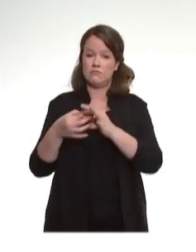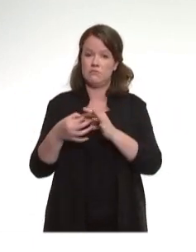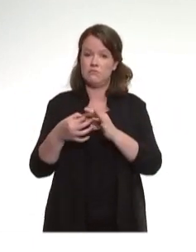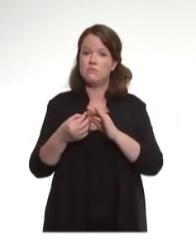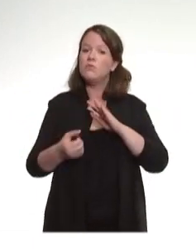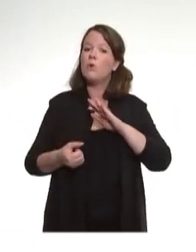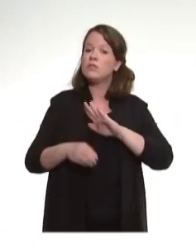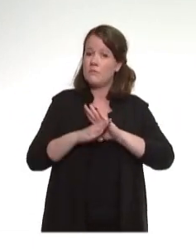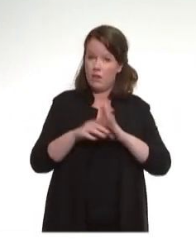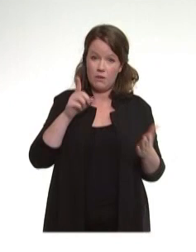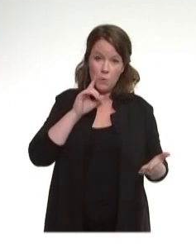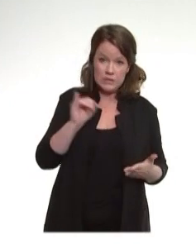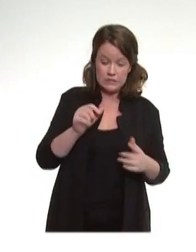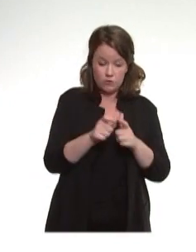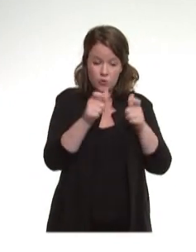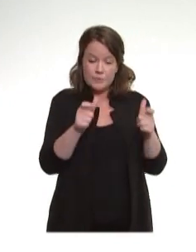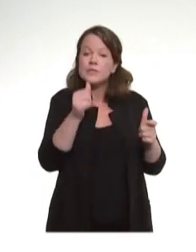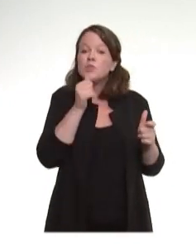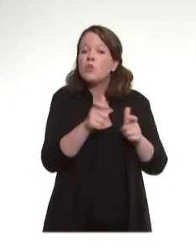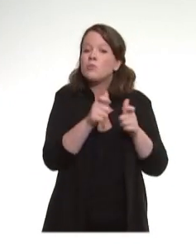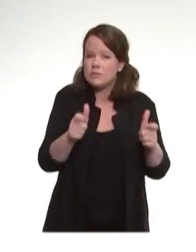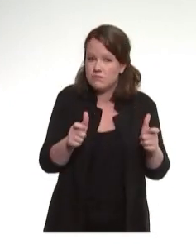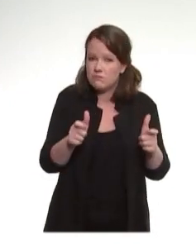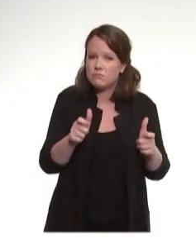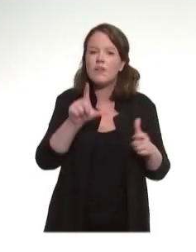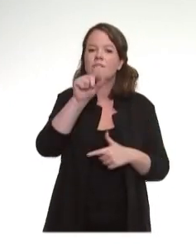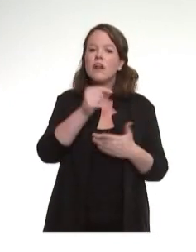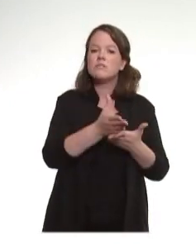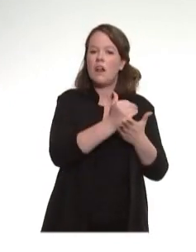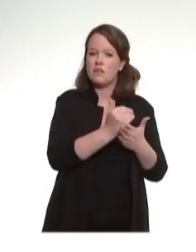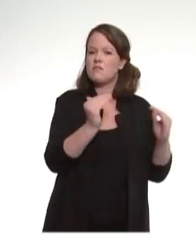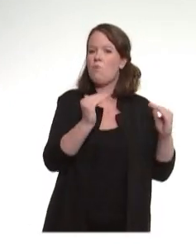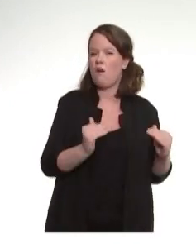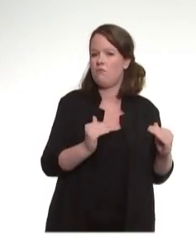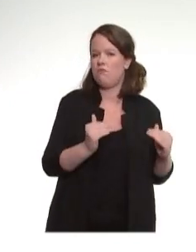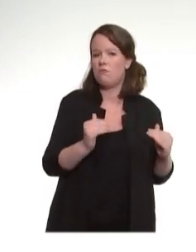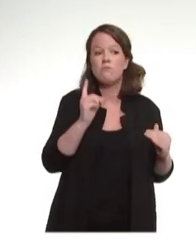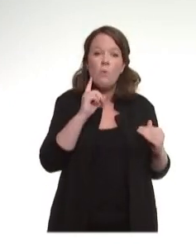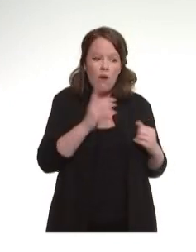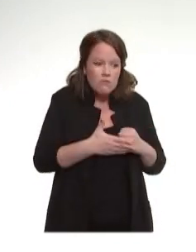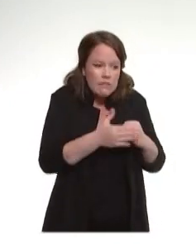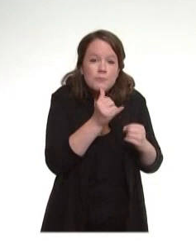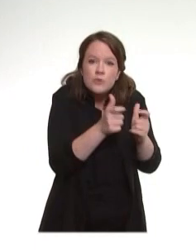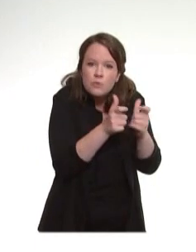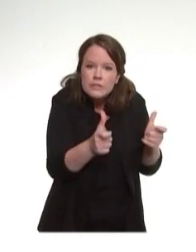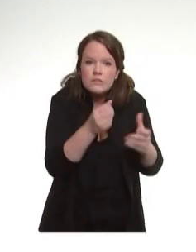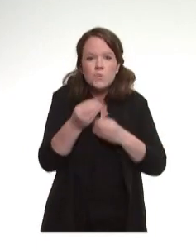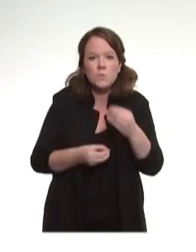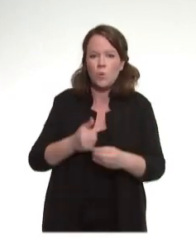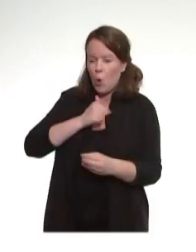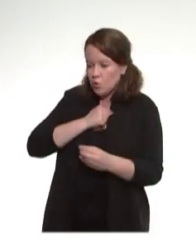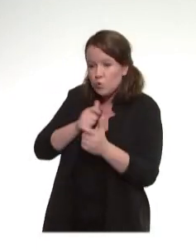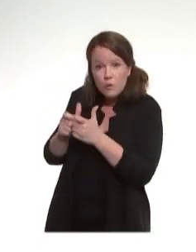entreprises de moins de 20 salariés c'était bien l'objectif au départ soutenir les plus petites entreprises soutenir des auto-entrepreneurs soutenir